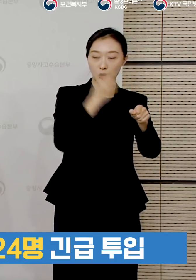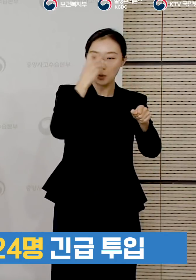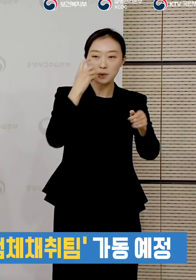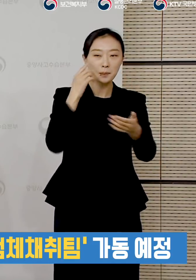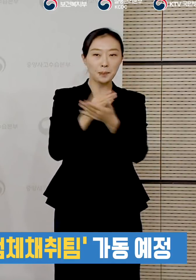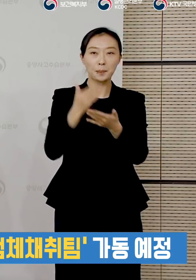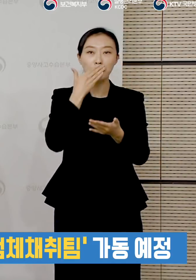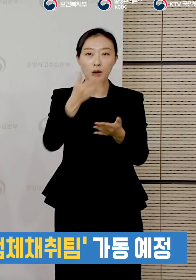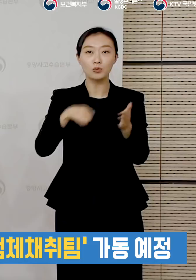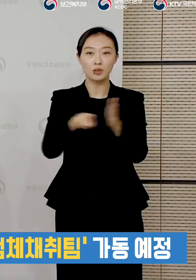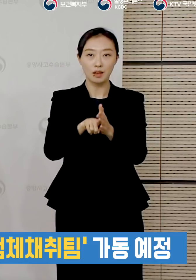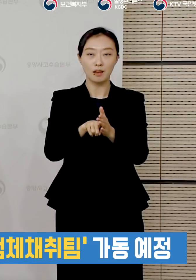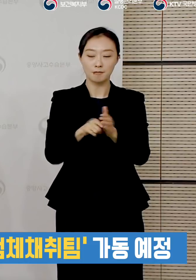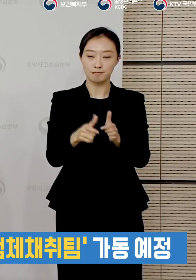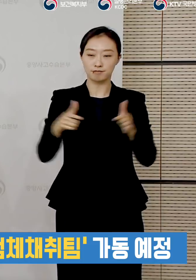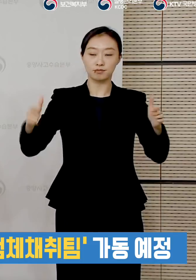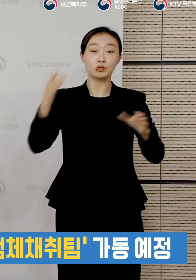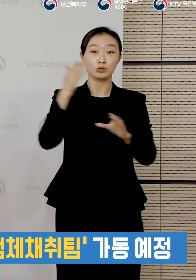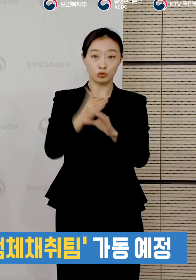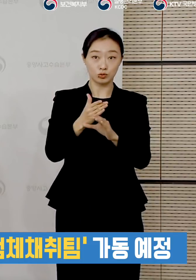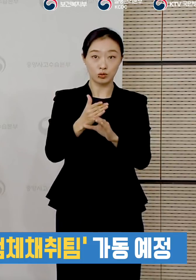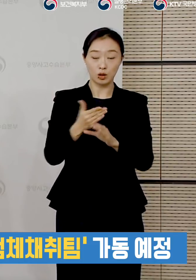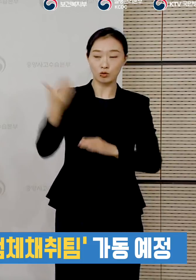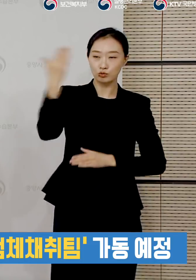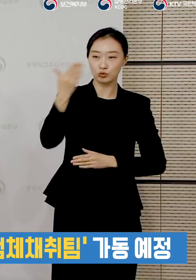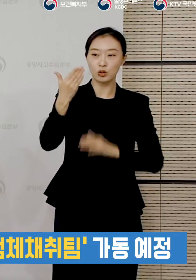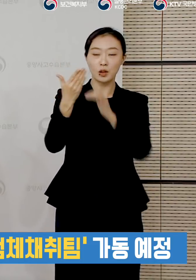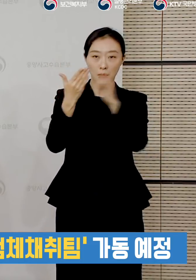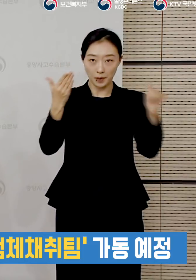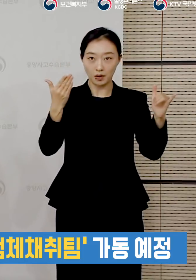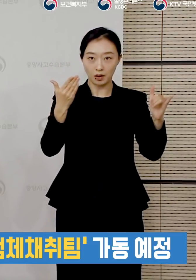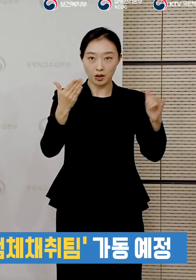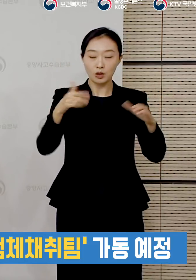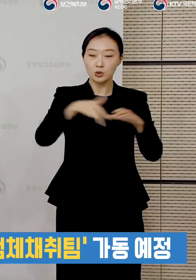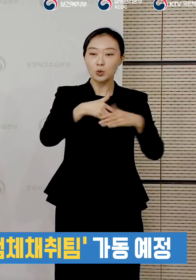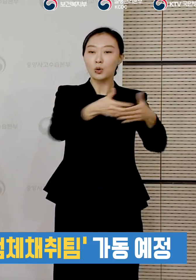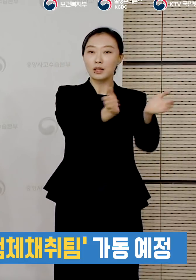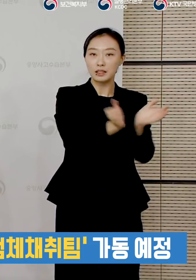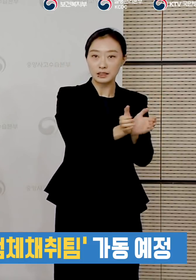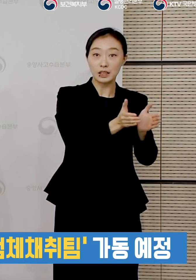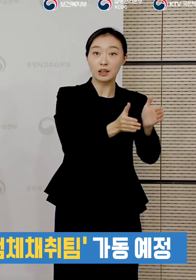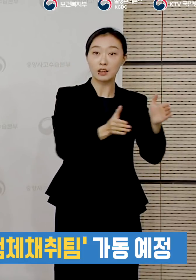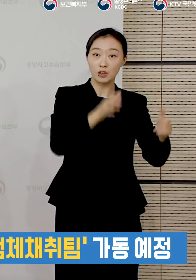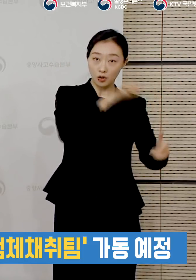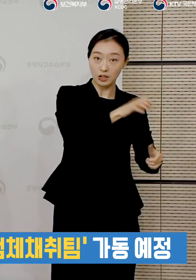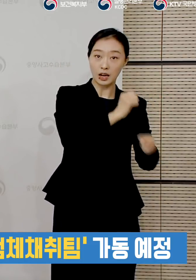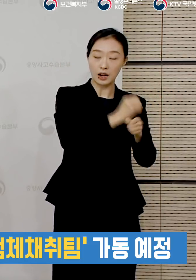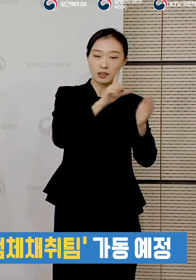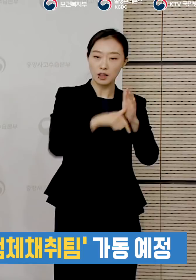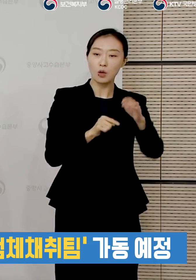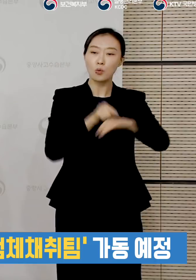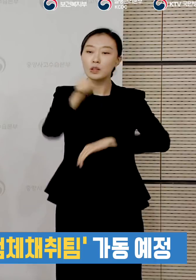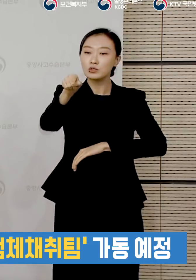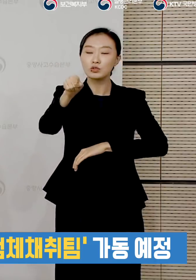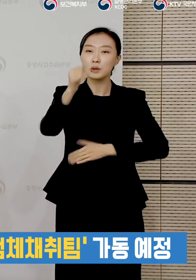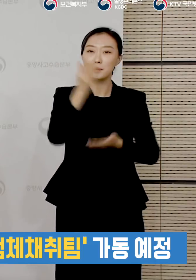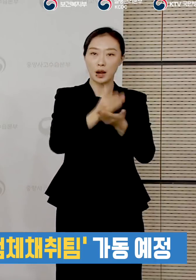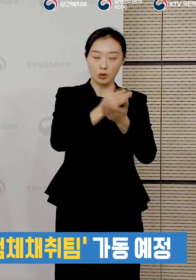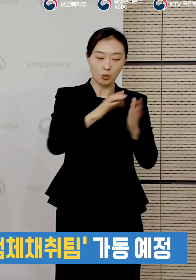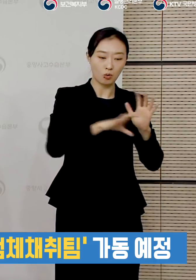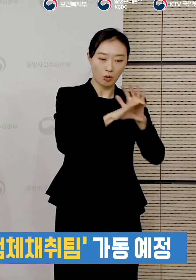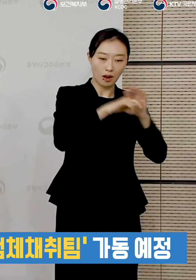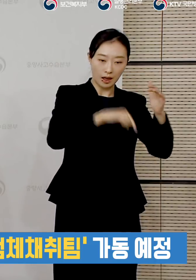있습니다. 특히 9천여 명의 종교단체 격리자의 경우 외출을 하지 않고 진단검사를 하는 것이 보다